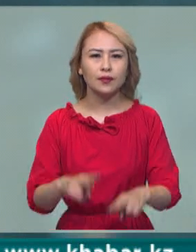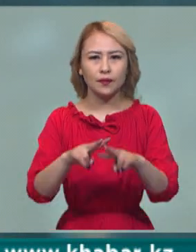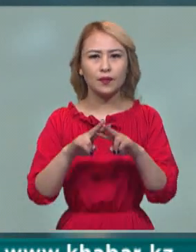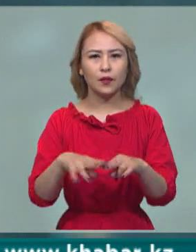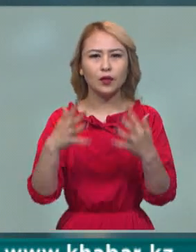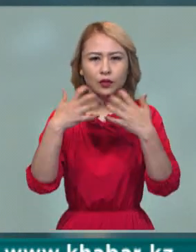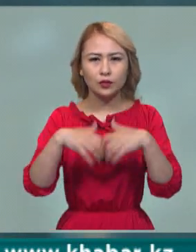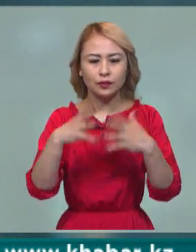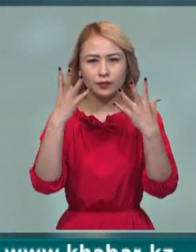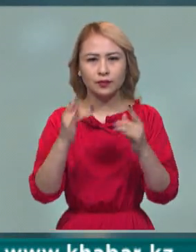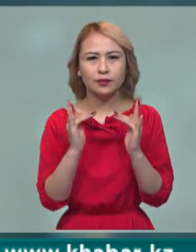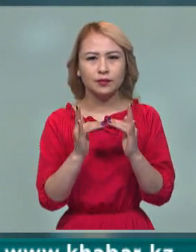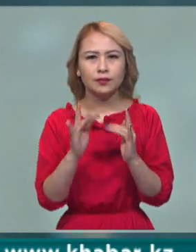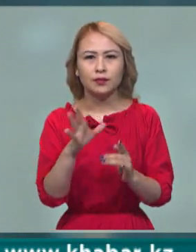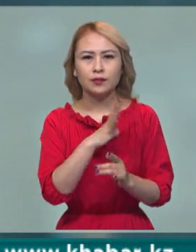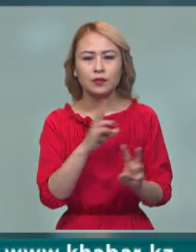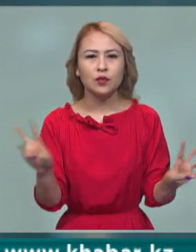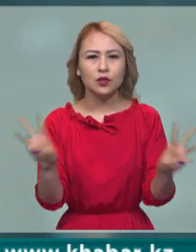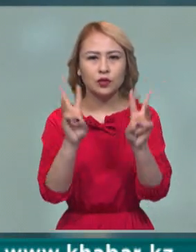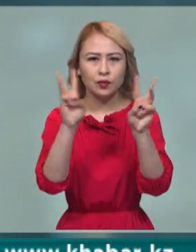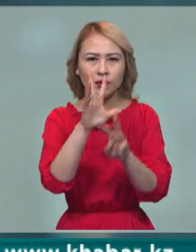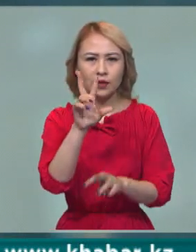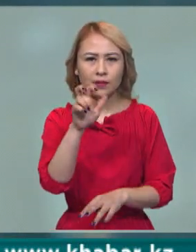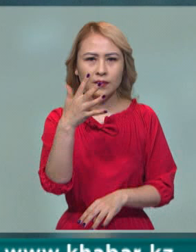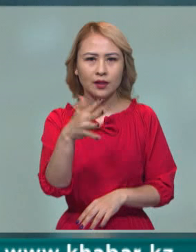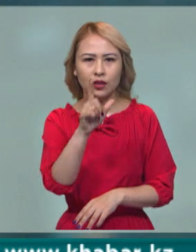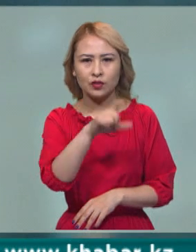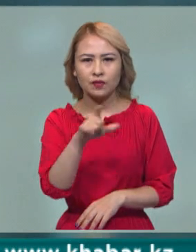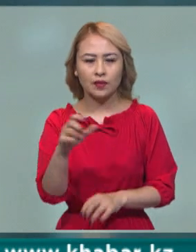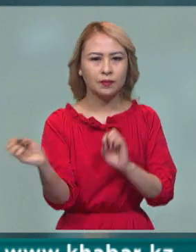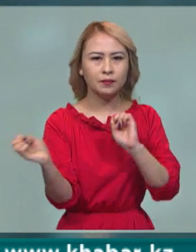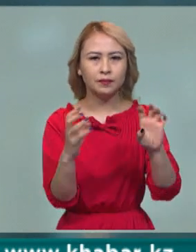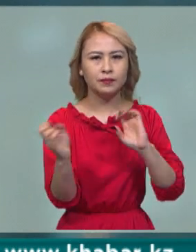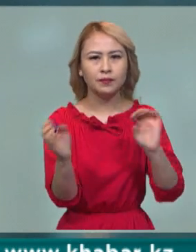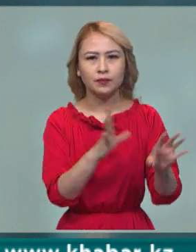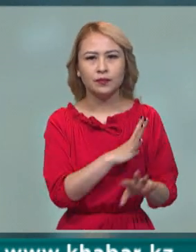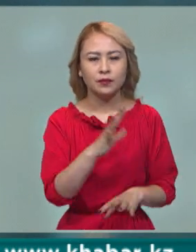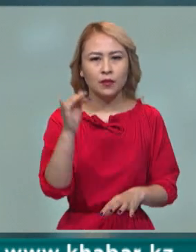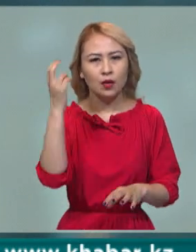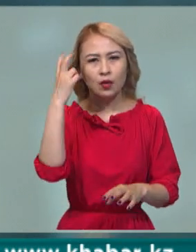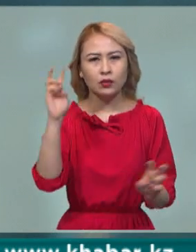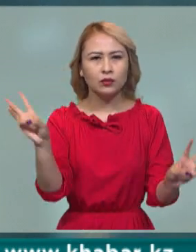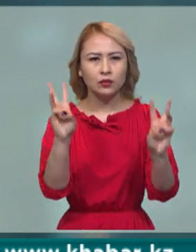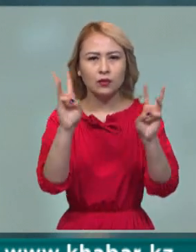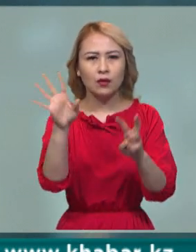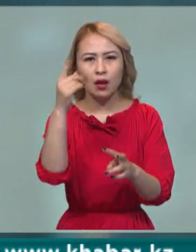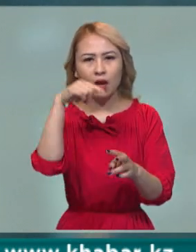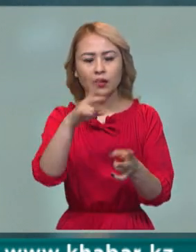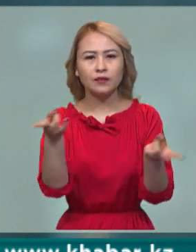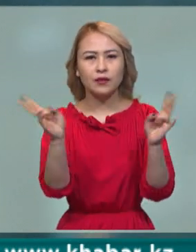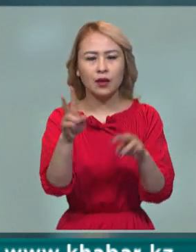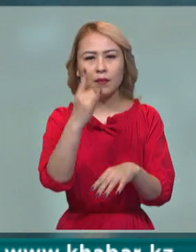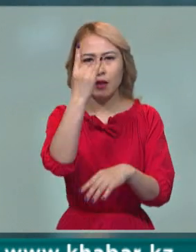Елордада санаулы күндер бұрын жатақханалардың бірінен өрт шығып, 350-ден астам адам эвакуацияланған еді. Қара түтіннен шыға алмай қалғандар